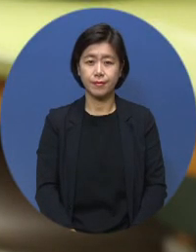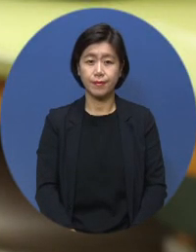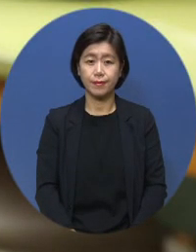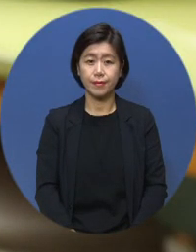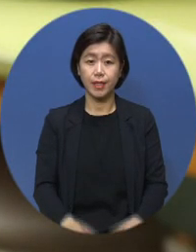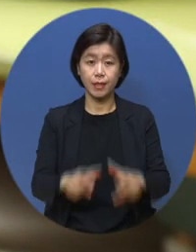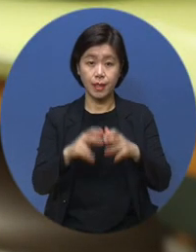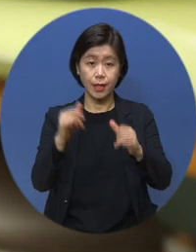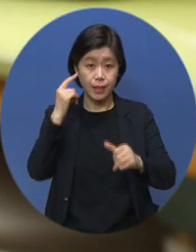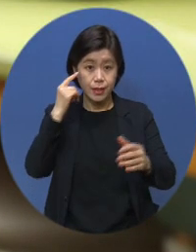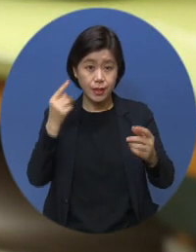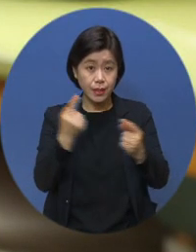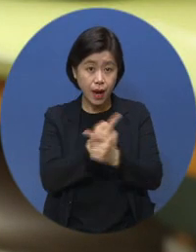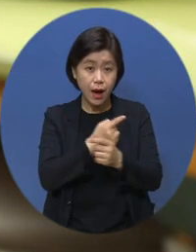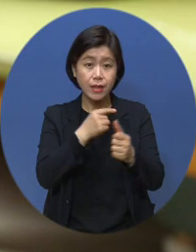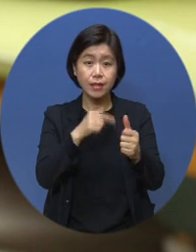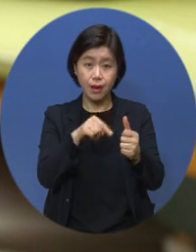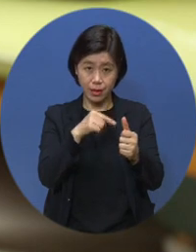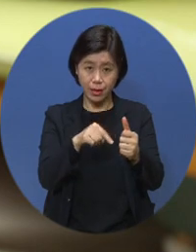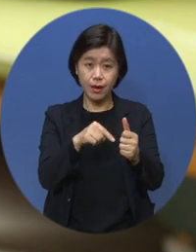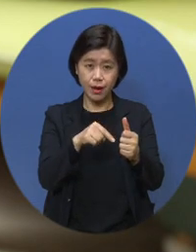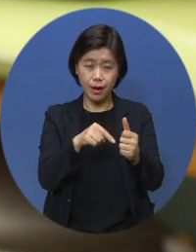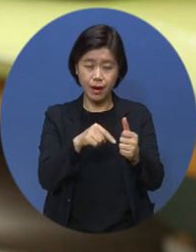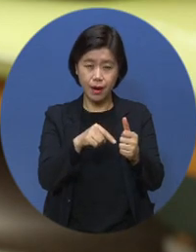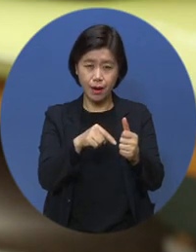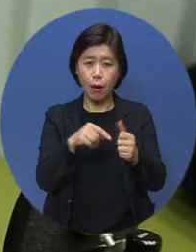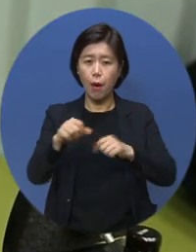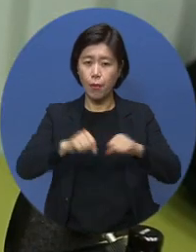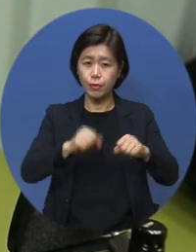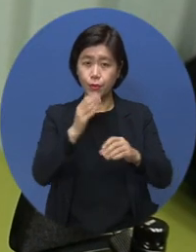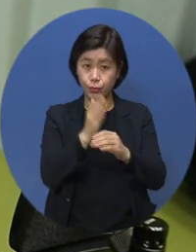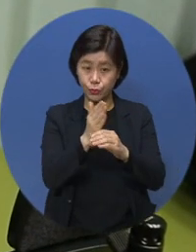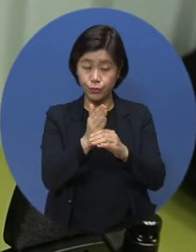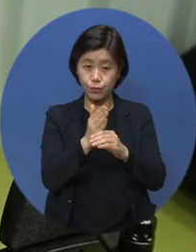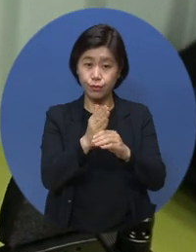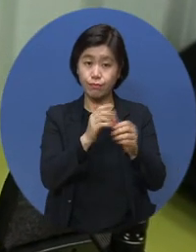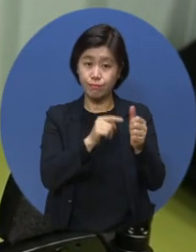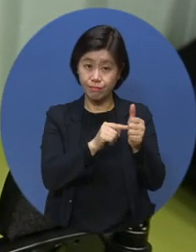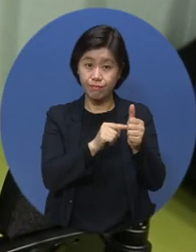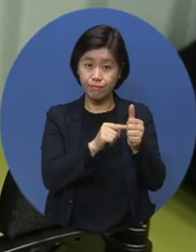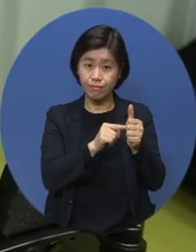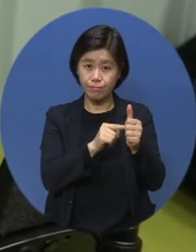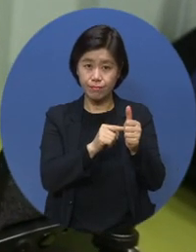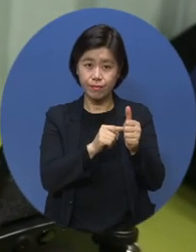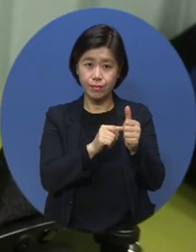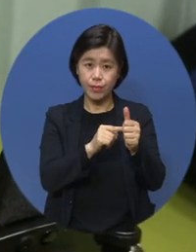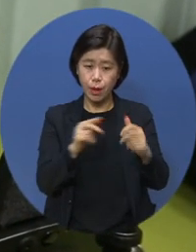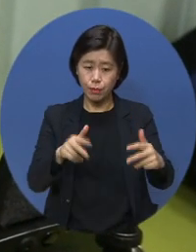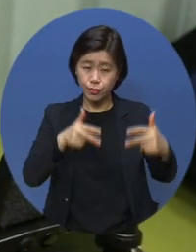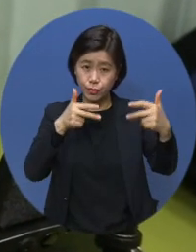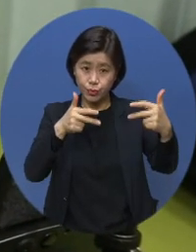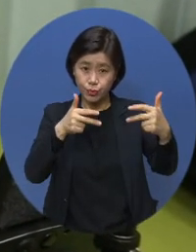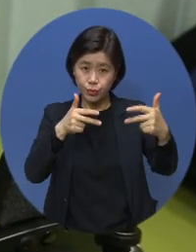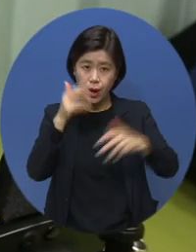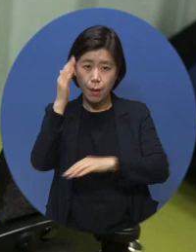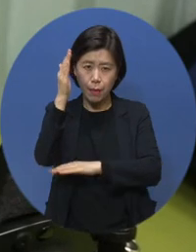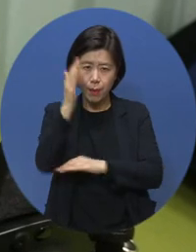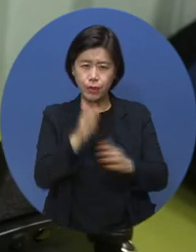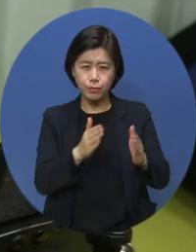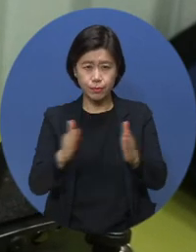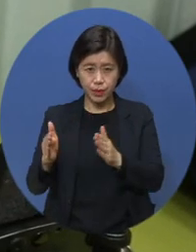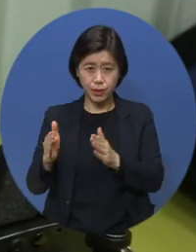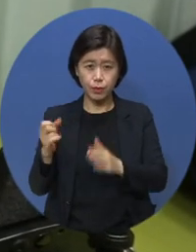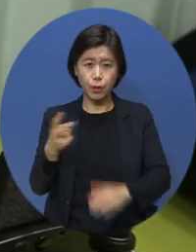장애인 인식 개선 강사로 활동 중인 원주 c 낸 템 템이 비대 명강의를 준비하고 복지 대단 에서 주최하는